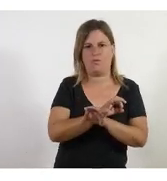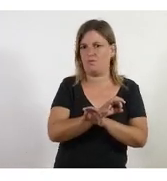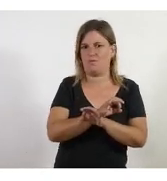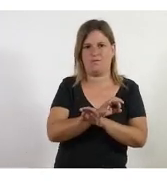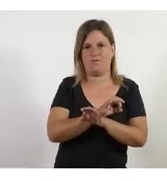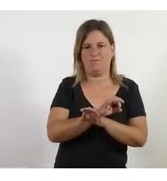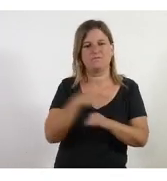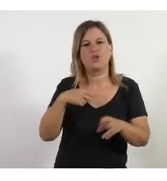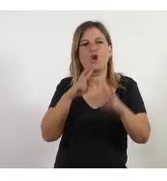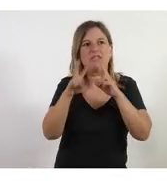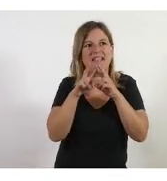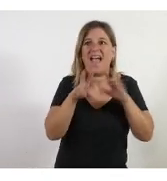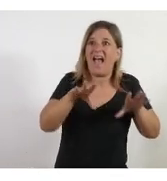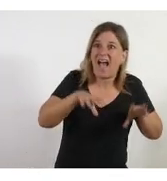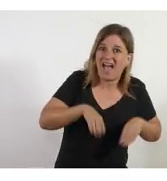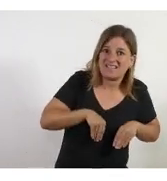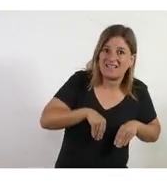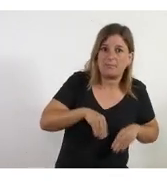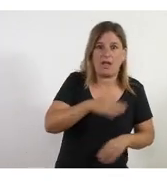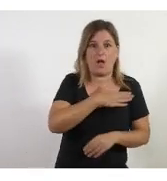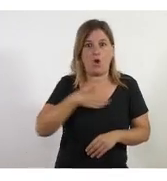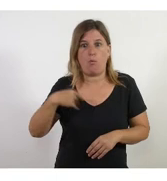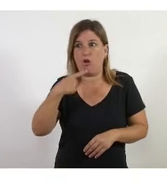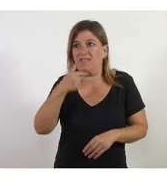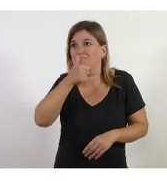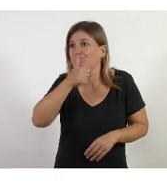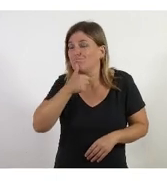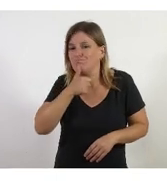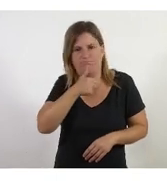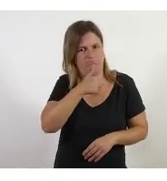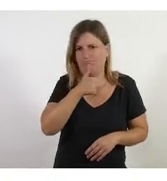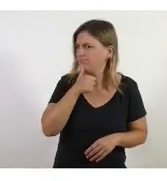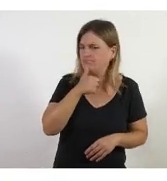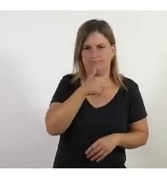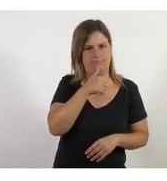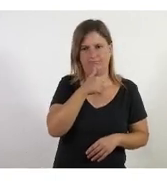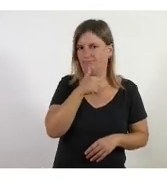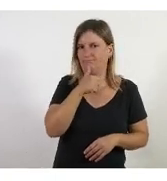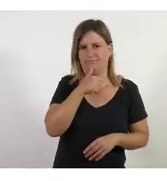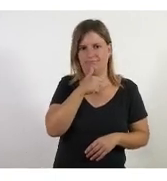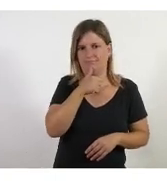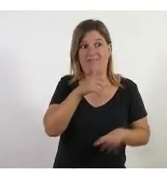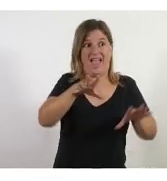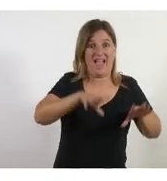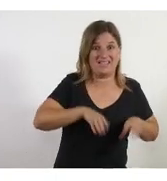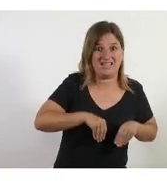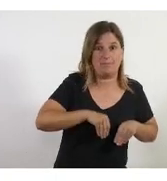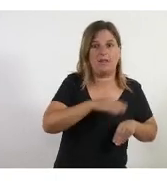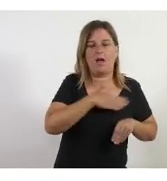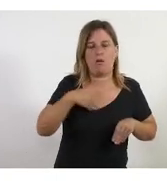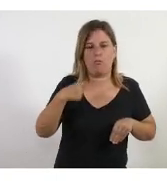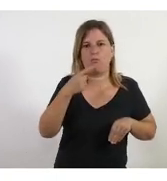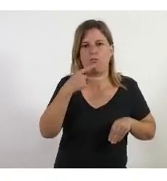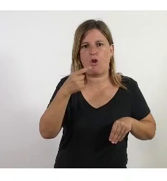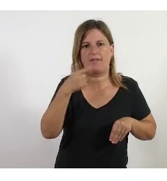de que acceptar sigui resignar-se. Dic que és una presa de consciència, això és així, ho accepto,